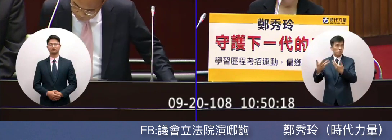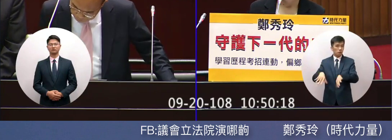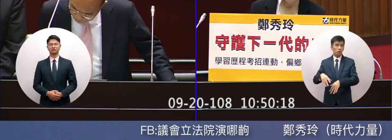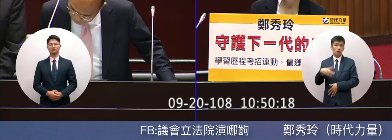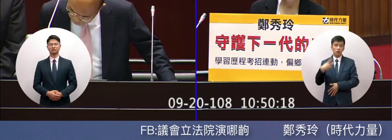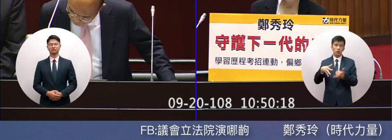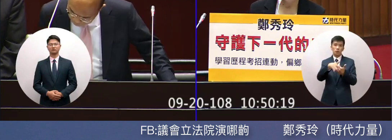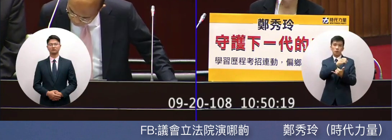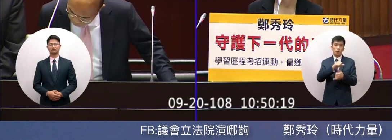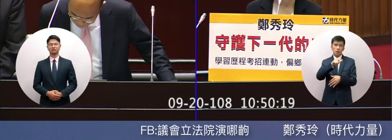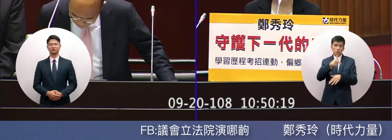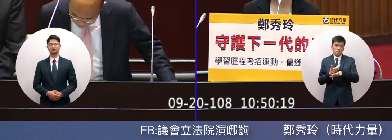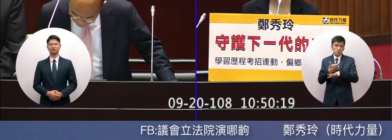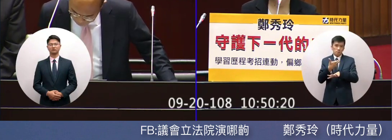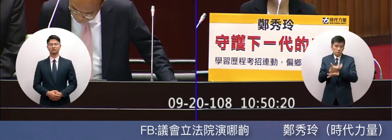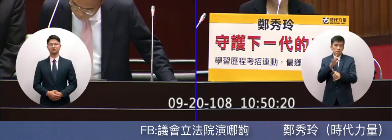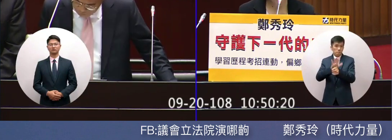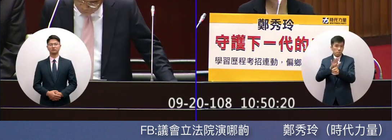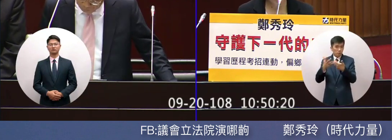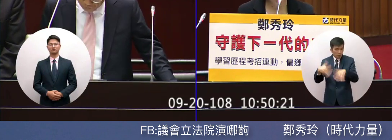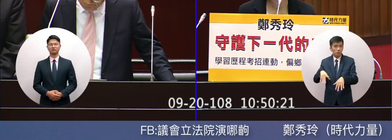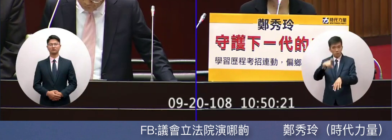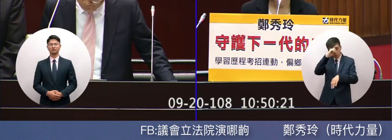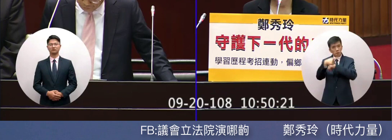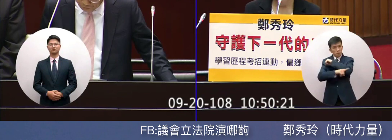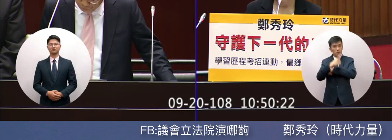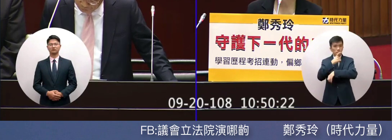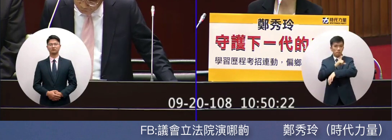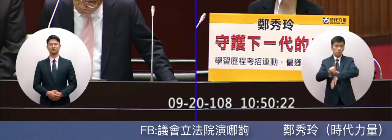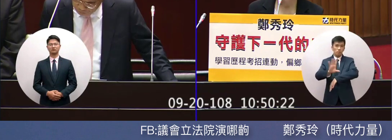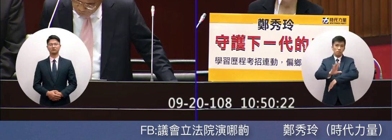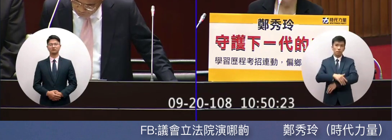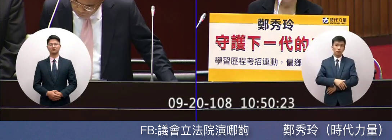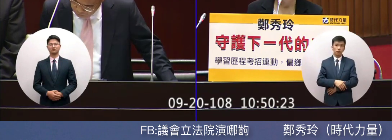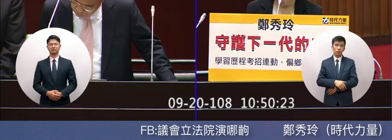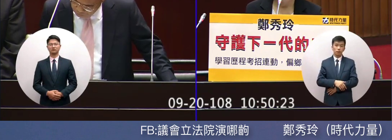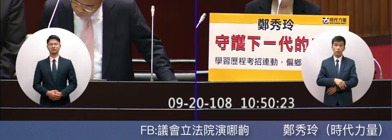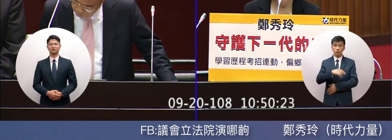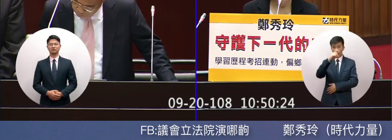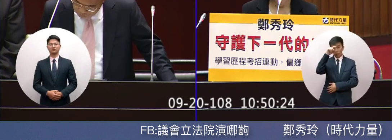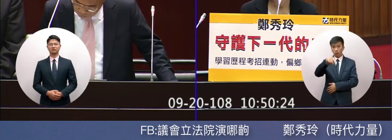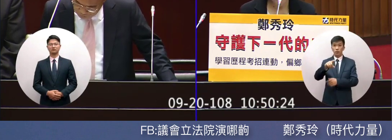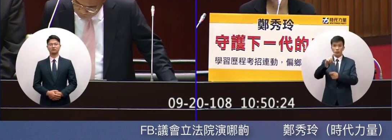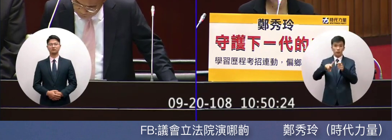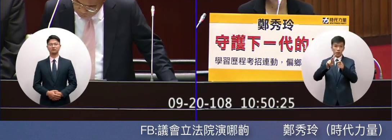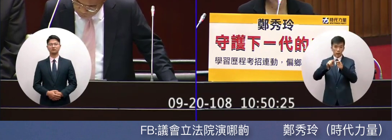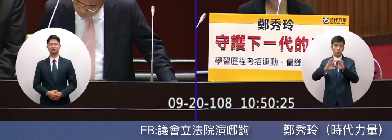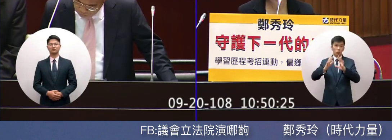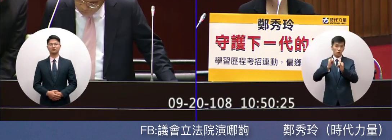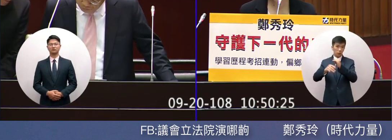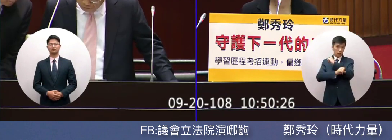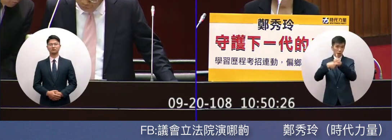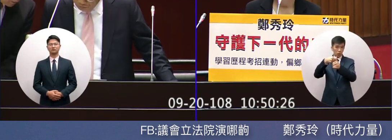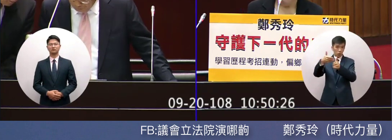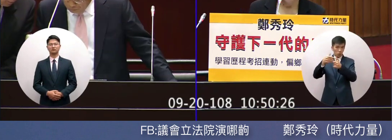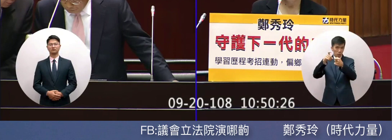老师投下这么多心血，希望不要白费掉啊，也才能够顺利达成12年国民基本教育的